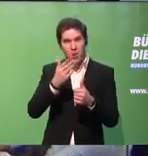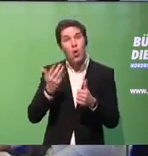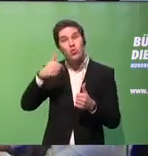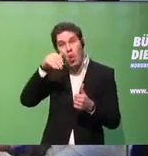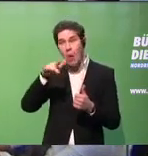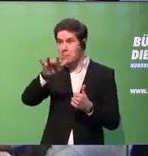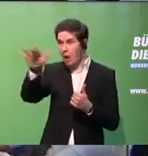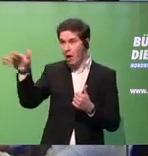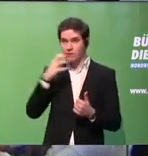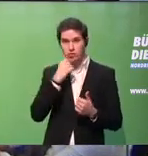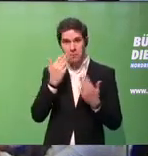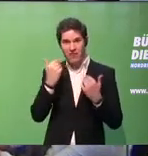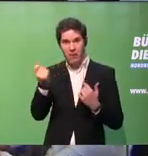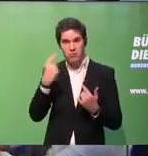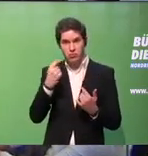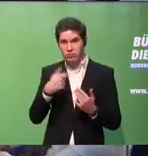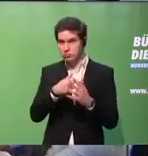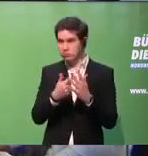Bewerbungen?